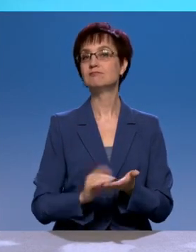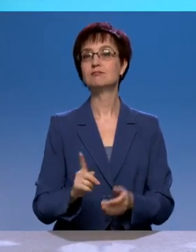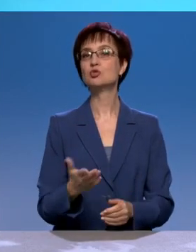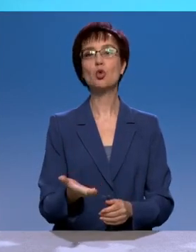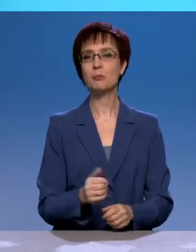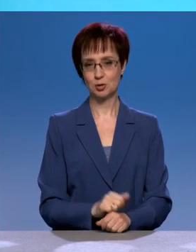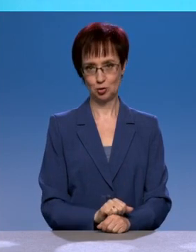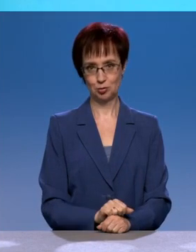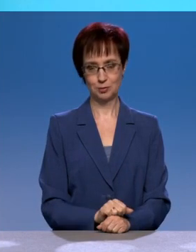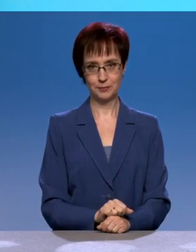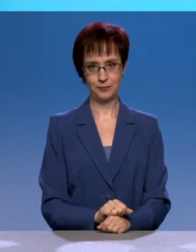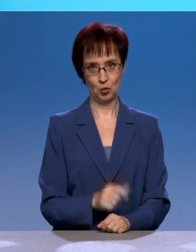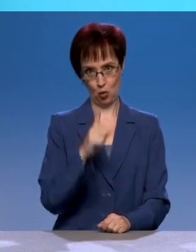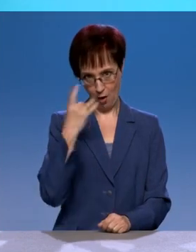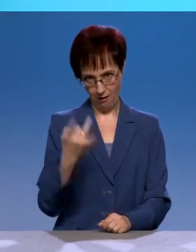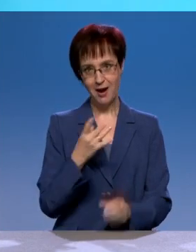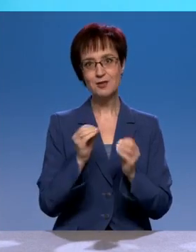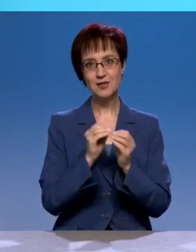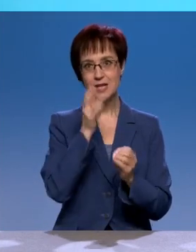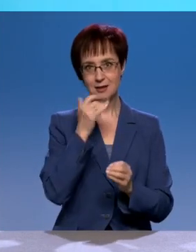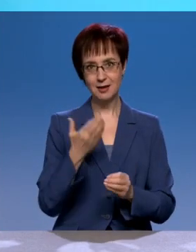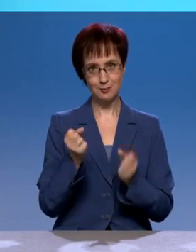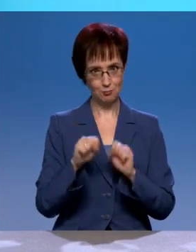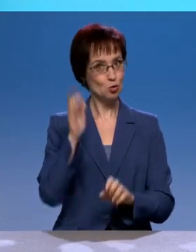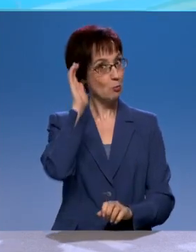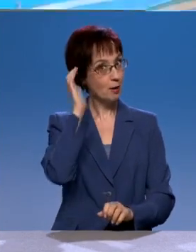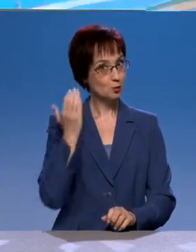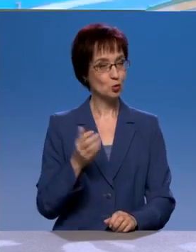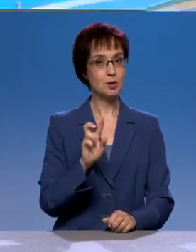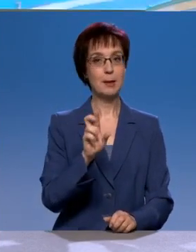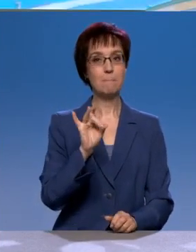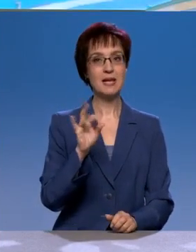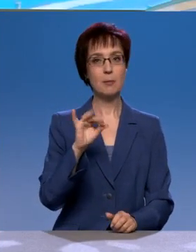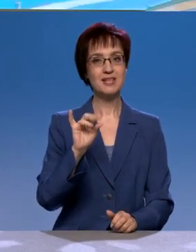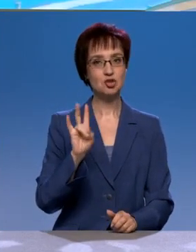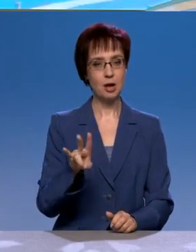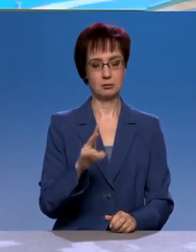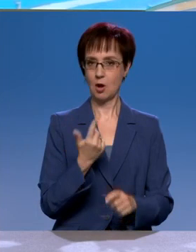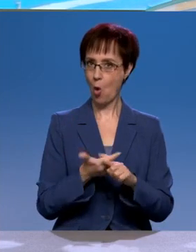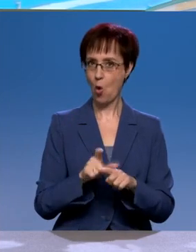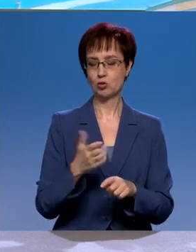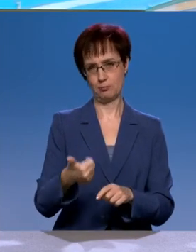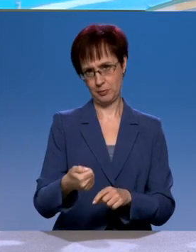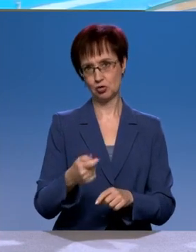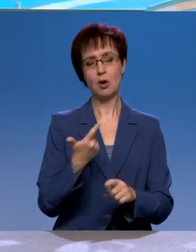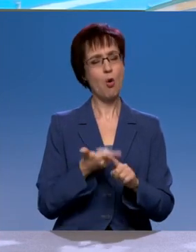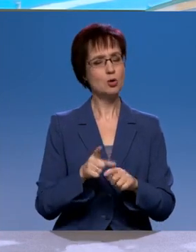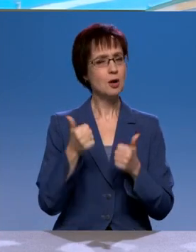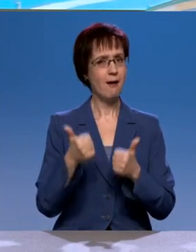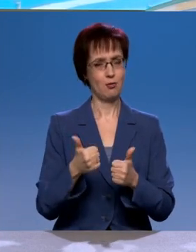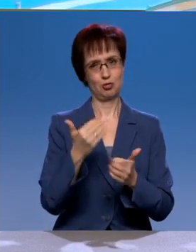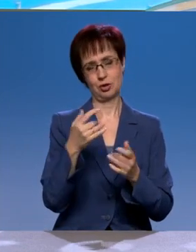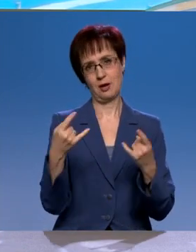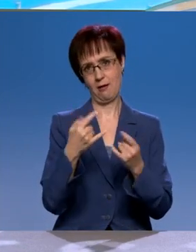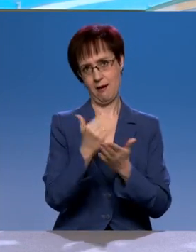почему? Ну, раз в 10 лет. Можешь... Да, Бирбиджан. Очень хороший канал. Смотрю каждый день. Особенно программу «Отражение». Лучшие эксперты на ОТР. Ну,